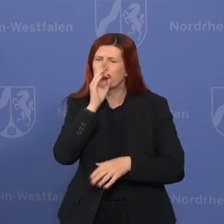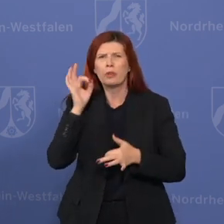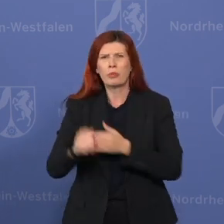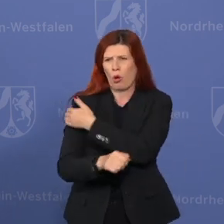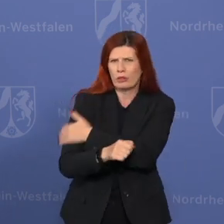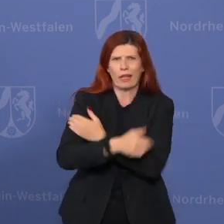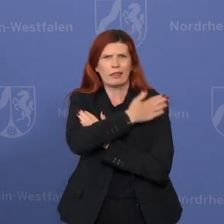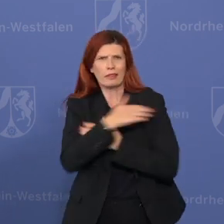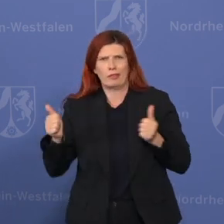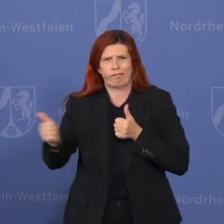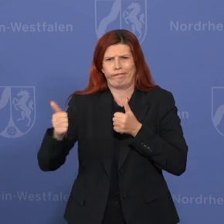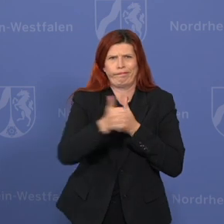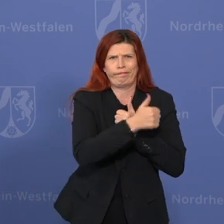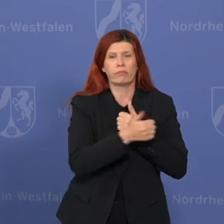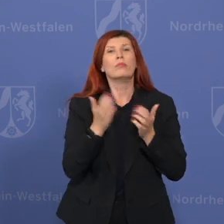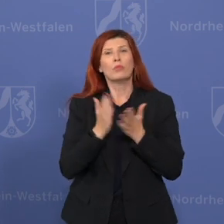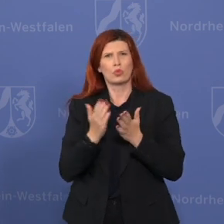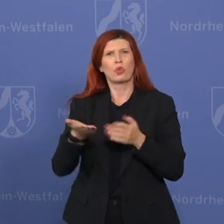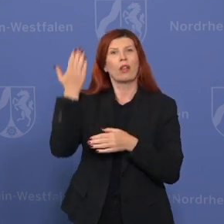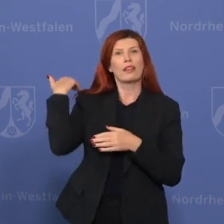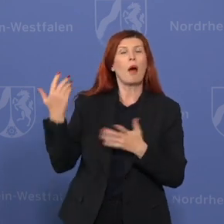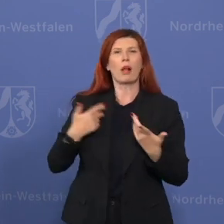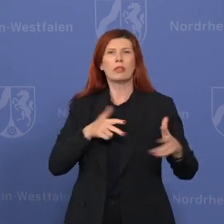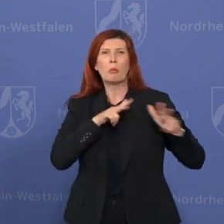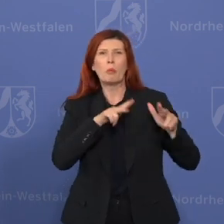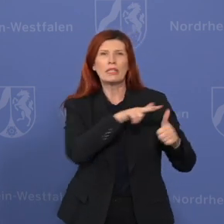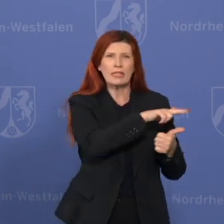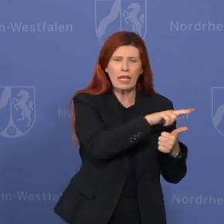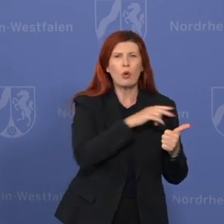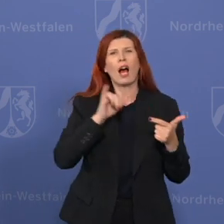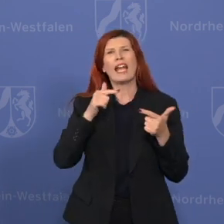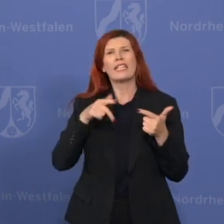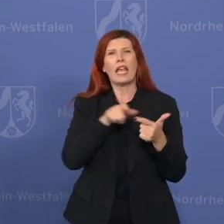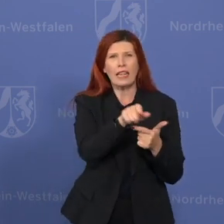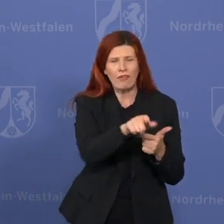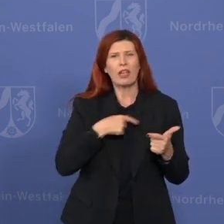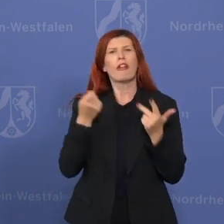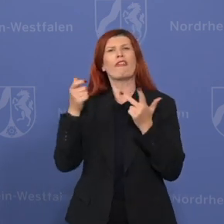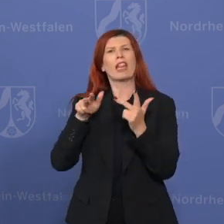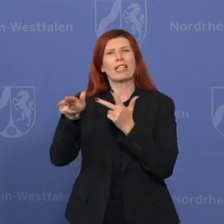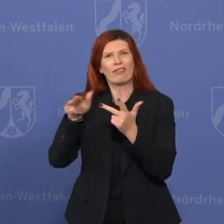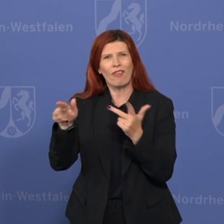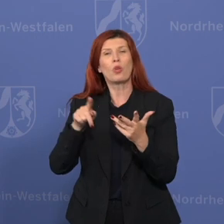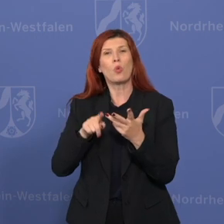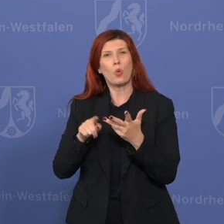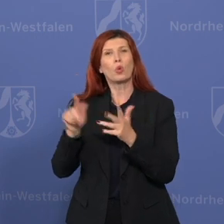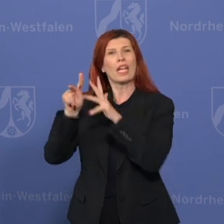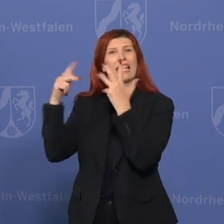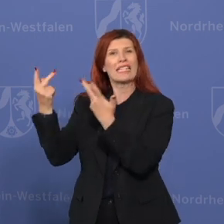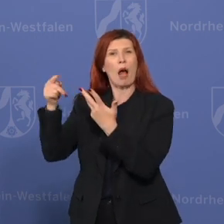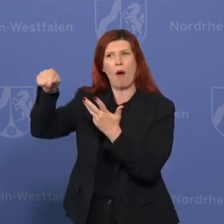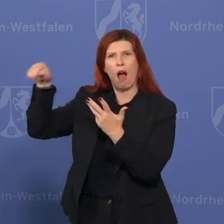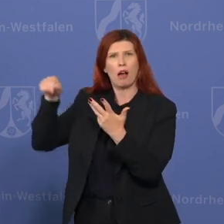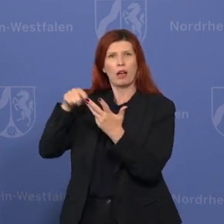wir innerhalb von wenigen Tagen mit den Bezirksregierungen, mit IT-NRW, der Finanzverwaltung und den Kammern einen